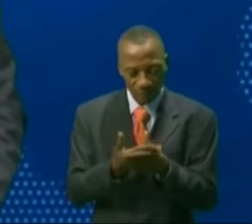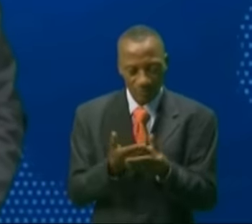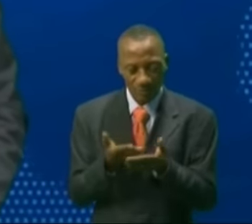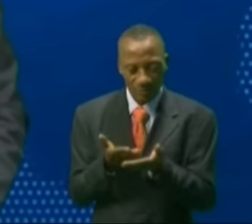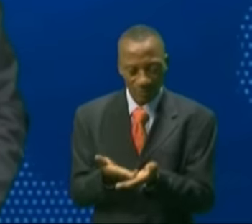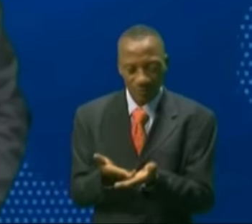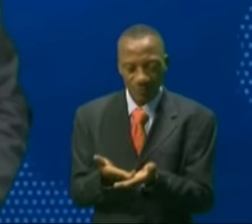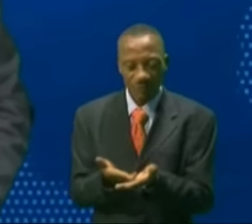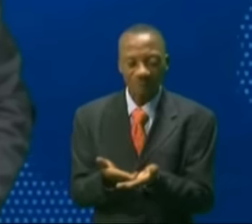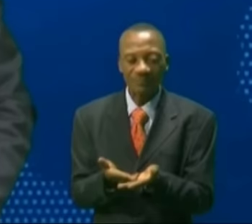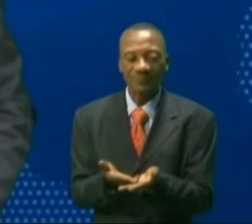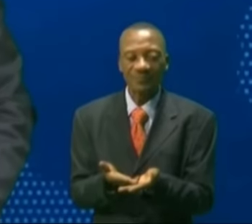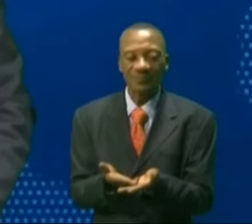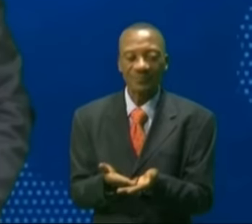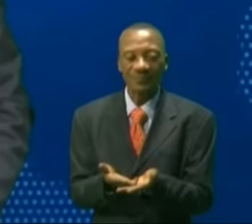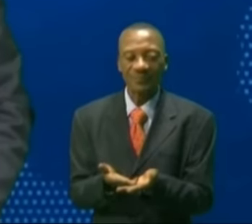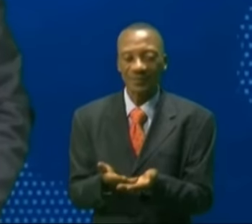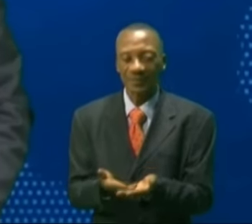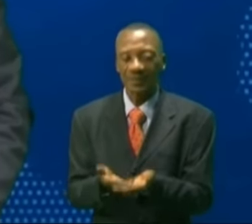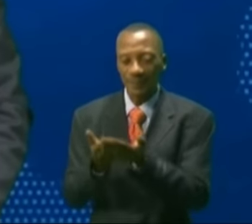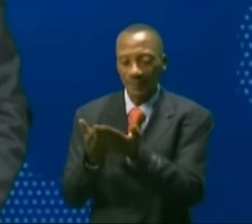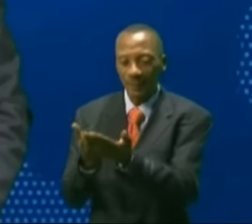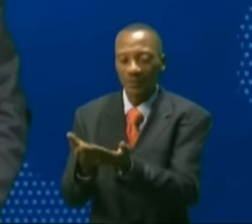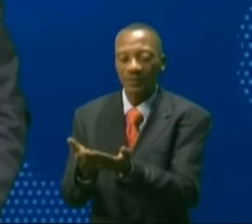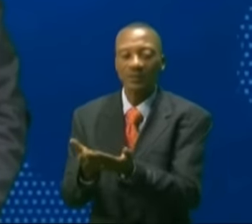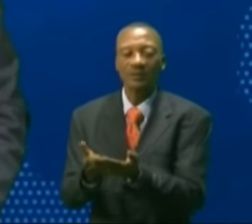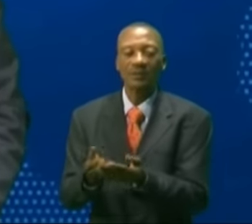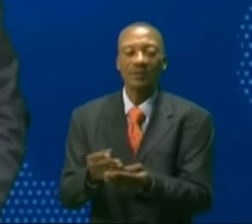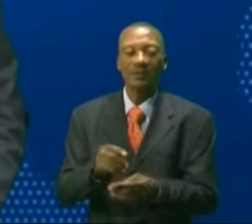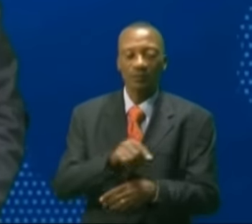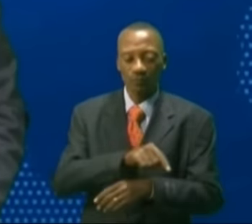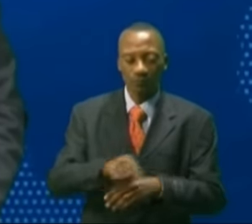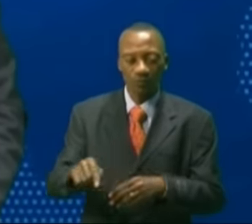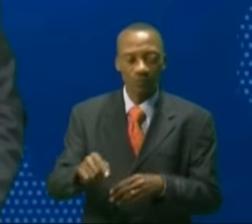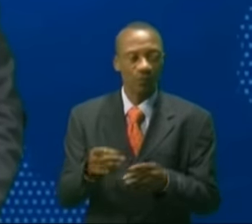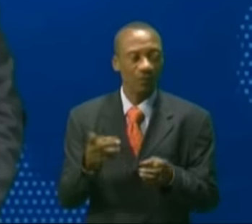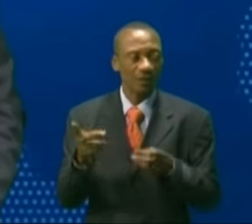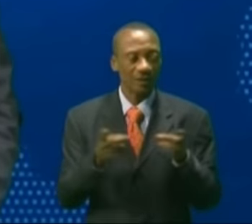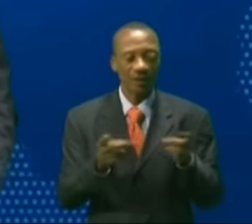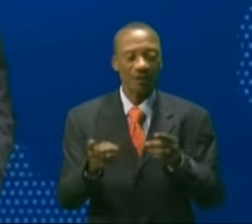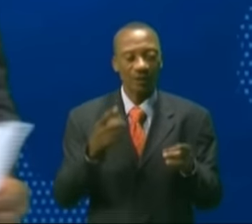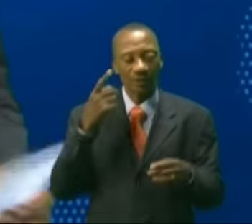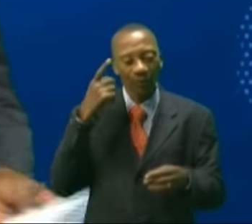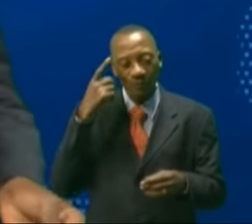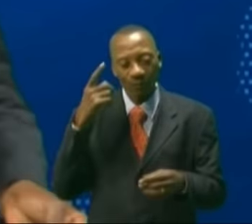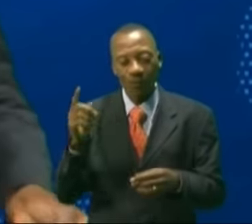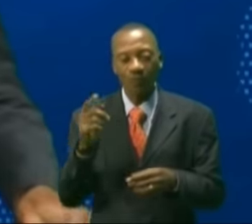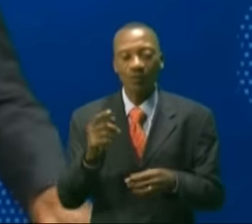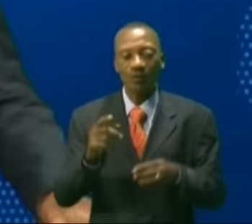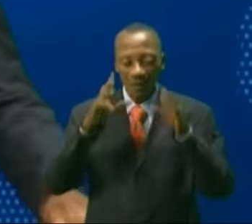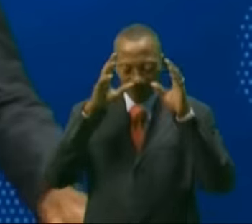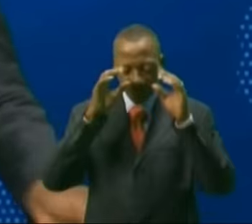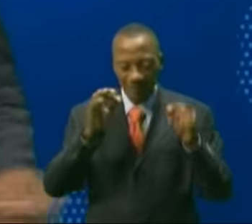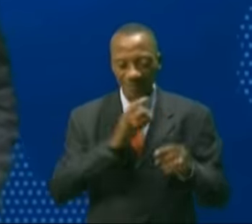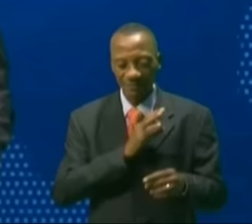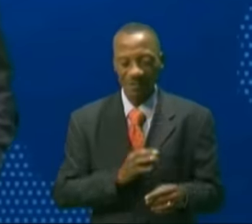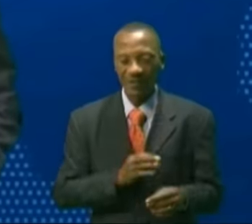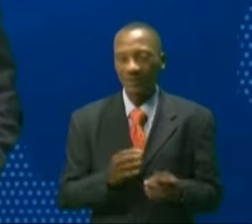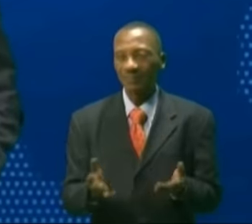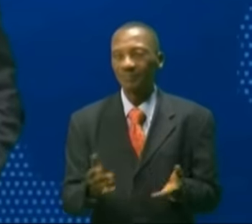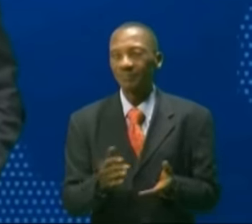le cabinet du président de la République, Anthony Kinzo Kamole, directeur de cabinet.